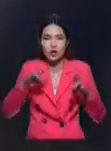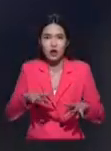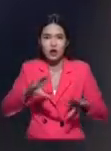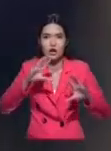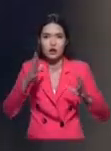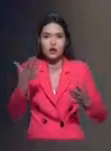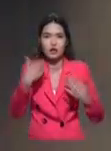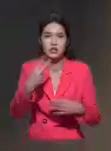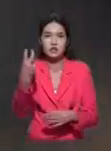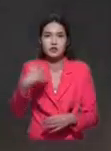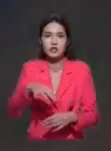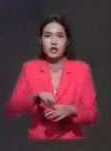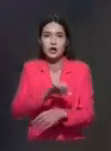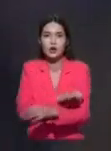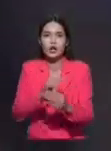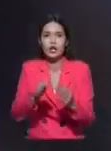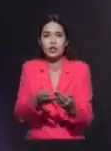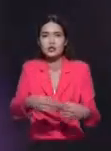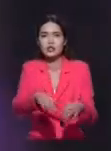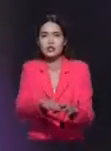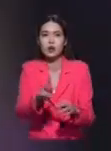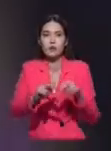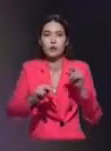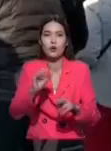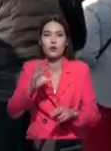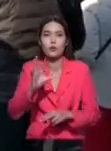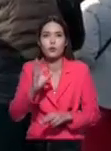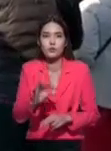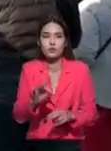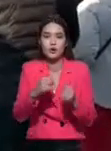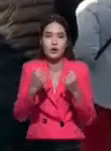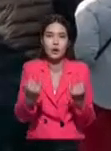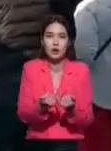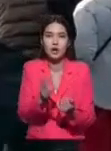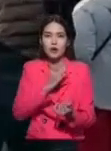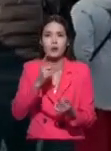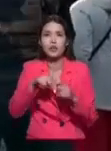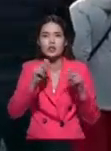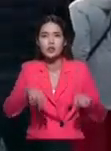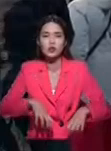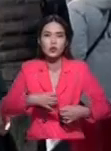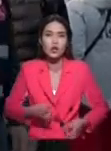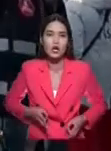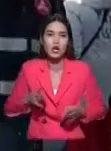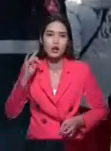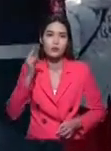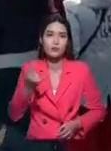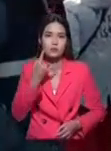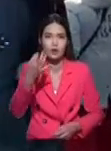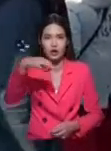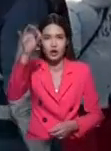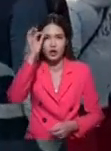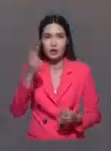всего в 250 метрах от дома, прикрыл строительным мусором, ветками и золой. Чтобы раскрыть жуткое преступление, павлодарским стражам